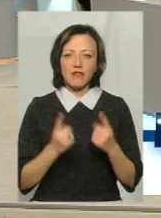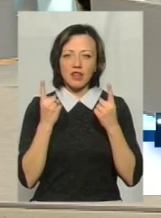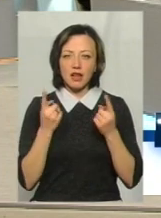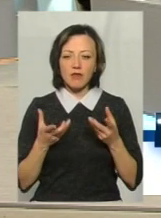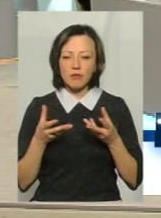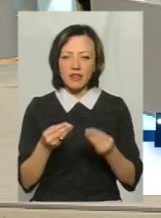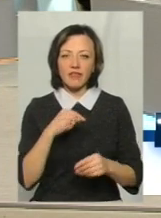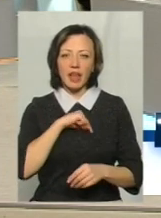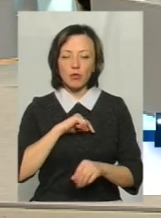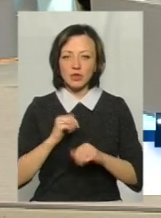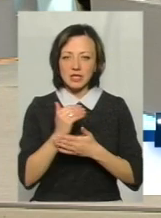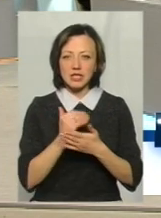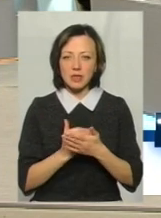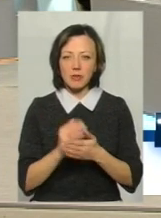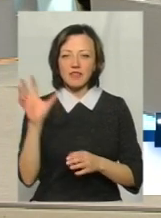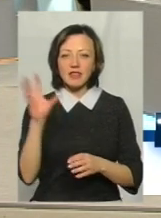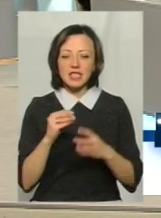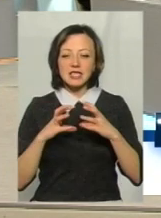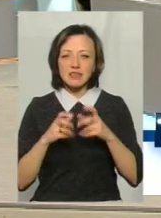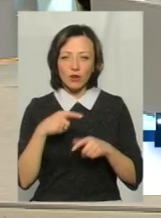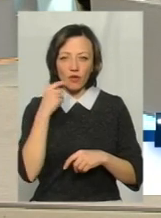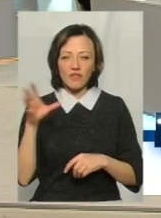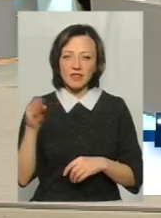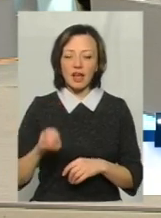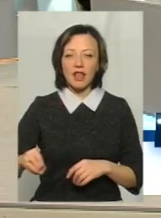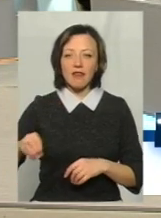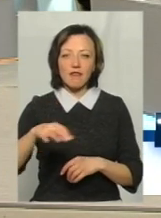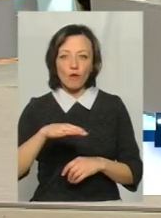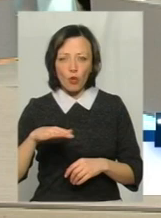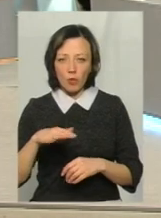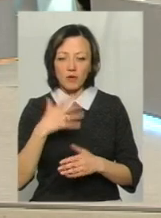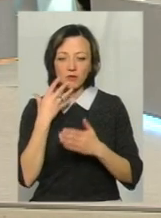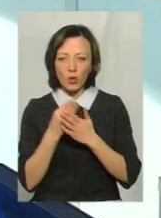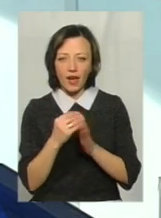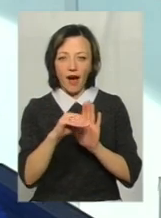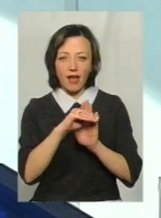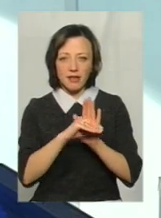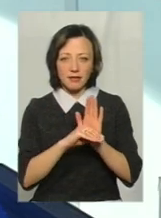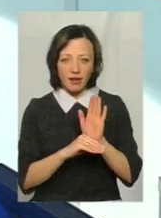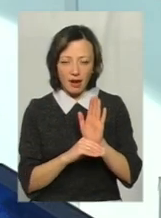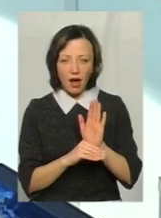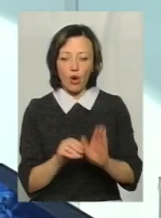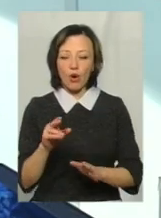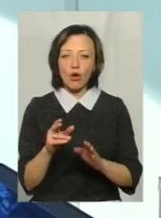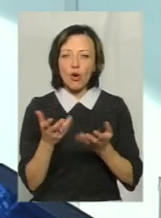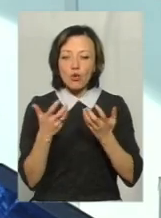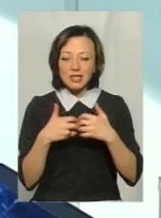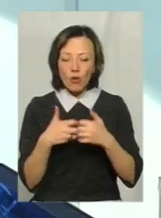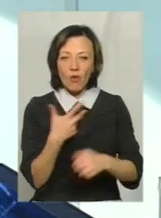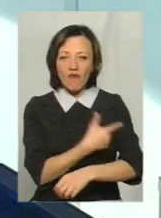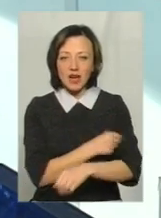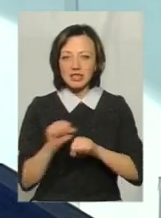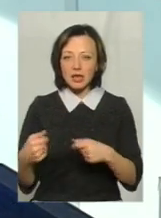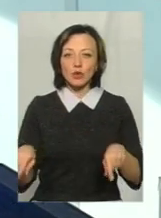систему. Навпаки, весь світ про це говорить, і вся Європа містить в своїх календарях, розраховує вакцинацію таким